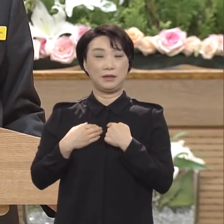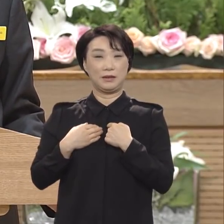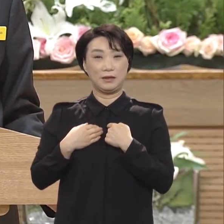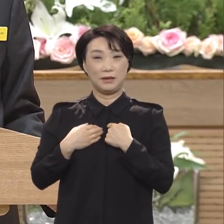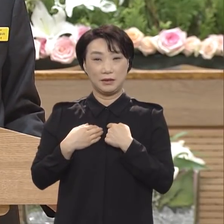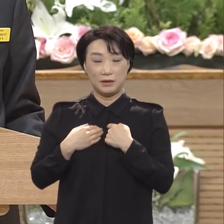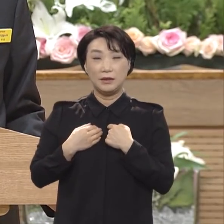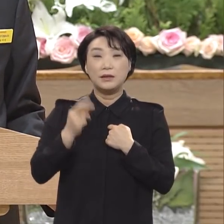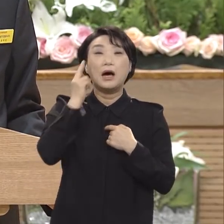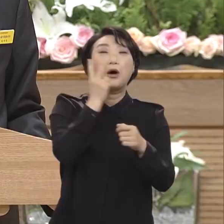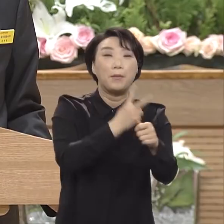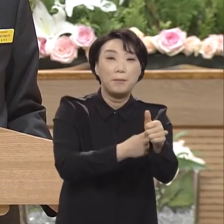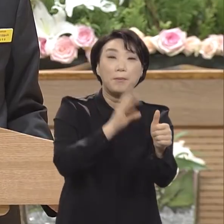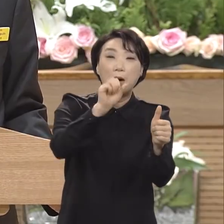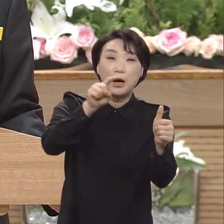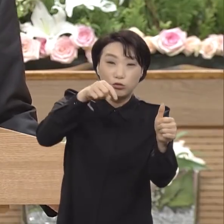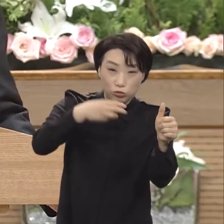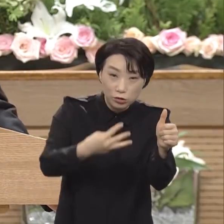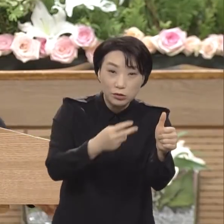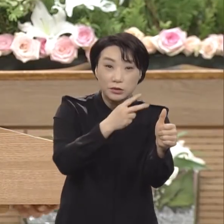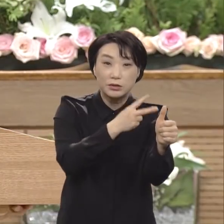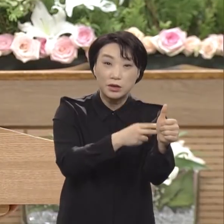이 사도 바울이